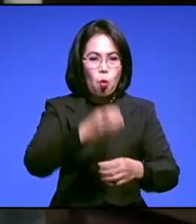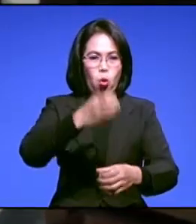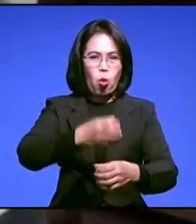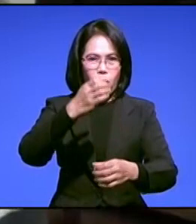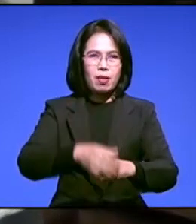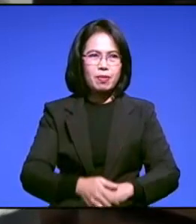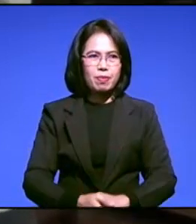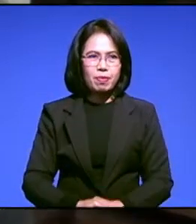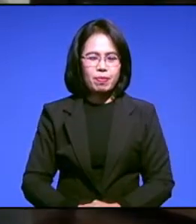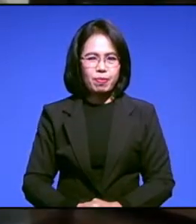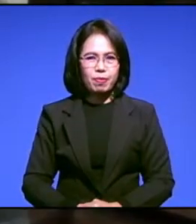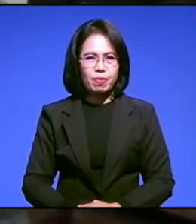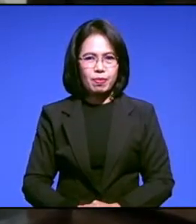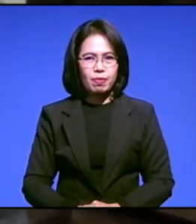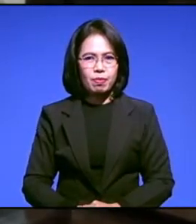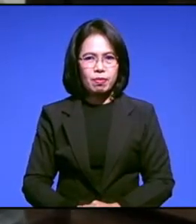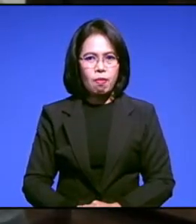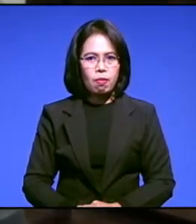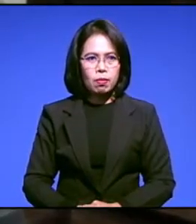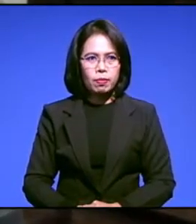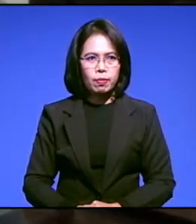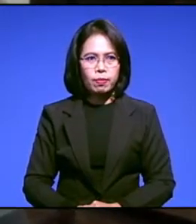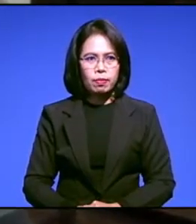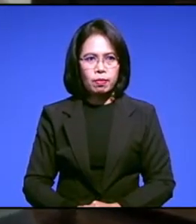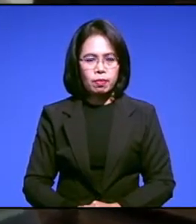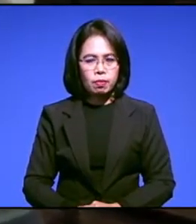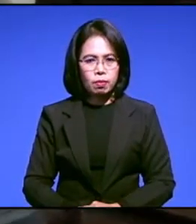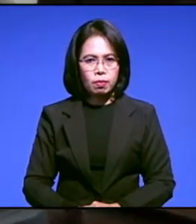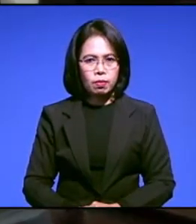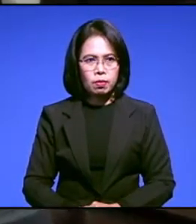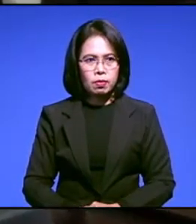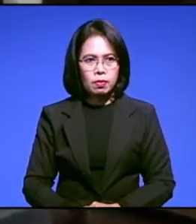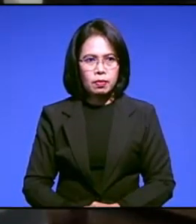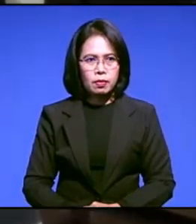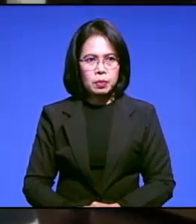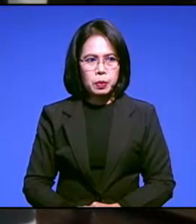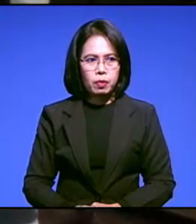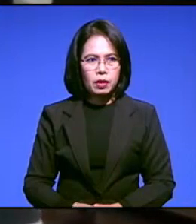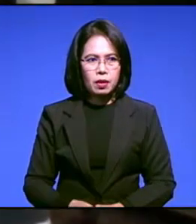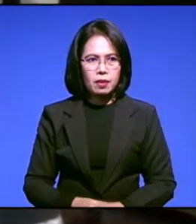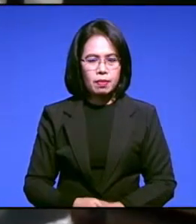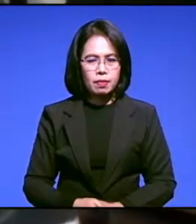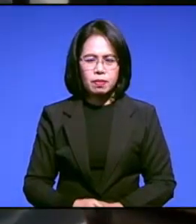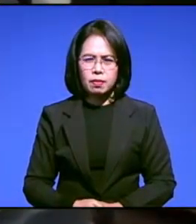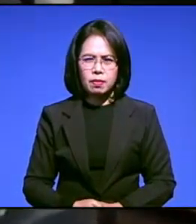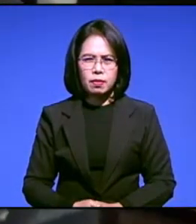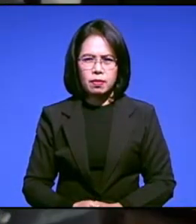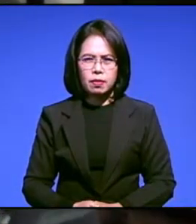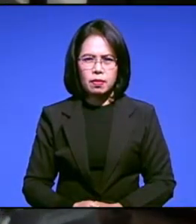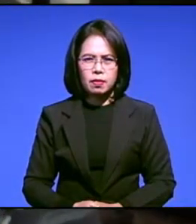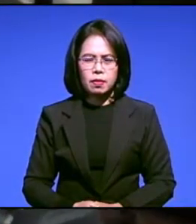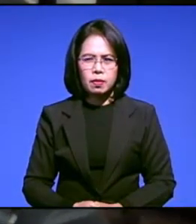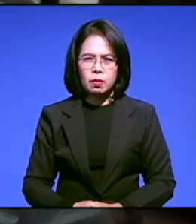Pak. Untuk daerah Kemang Manis, sepertinya nggak ada, nggak pernah dengar ini.